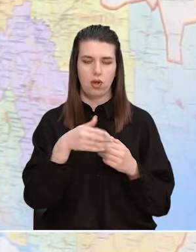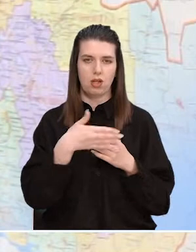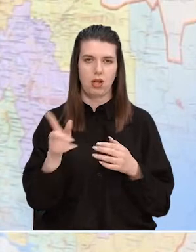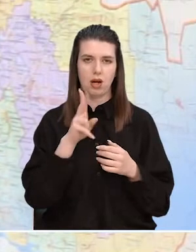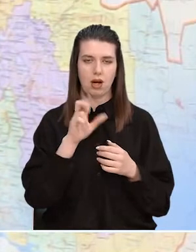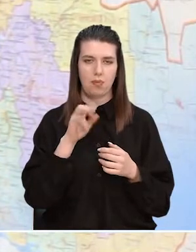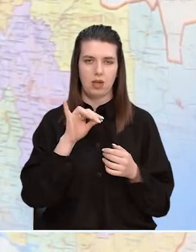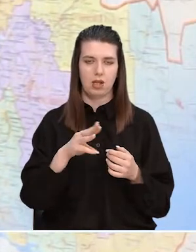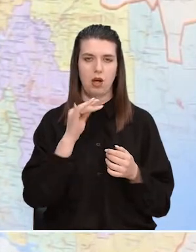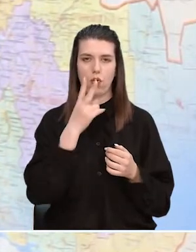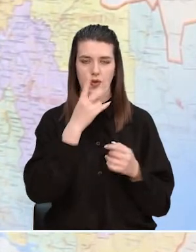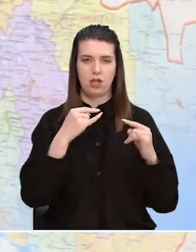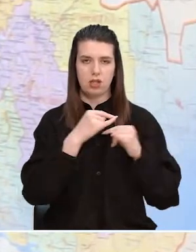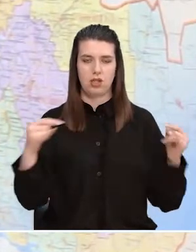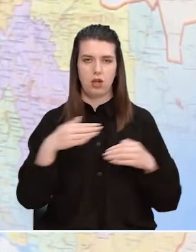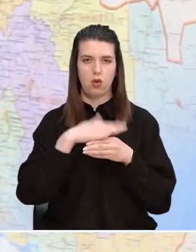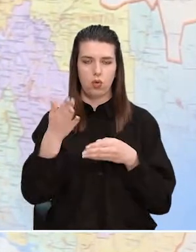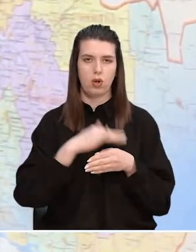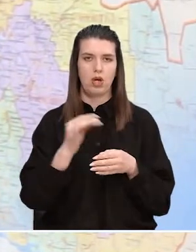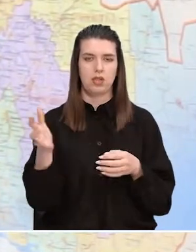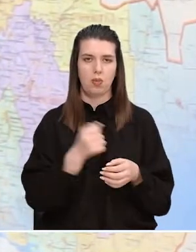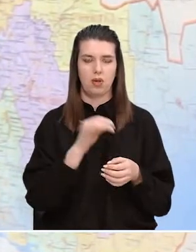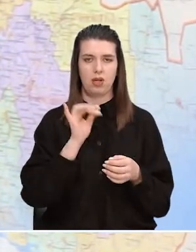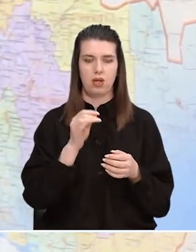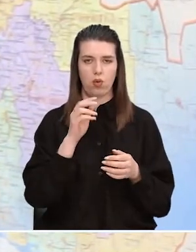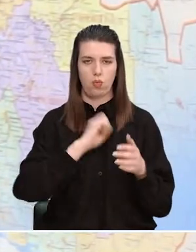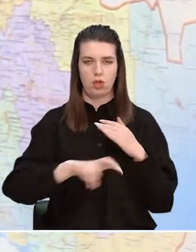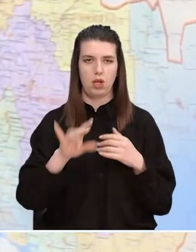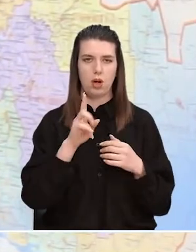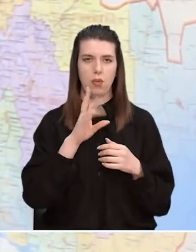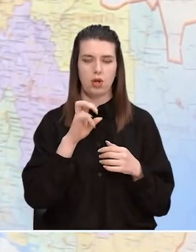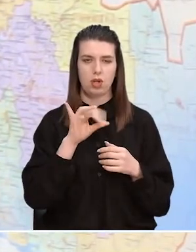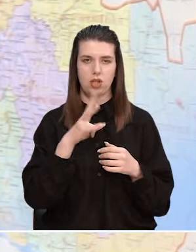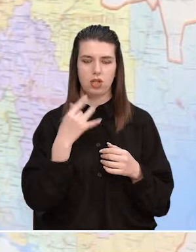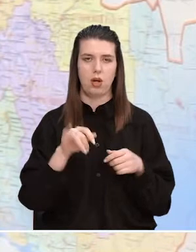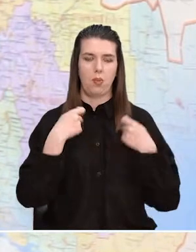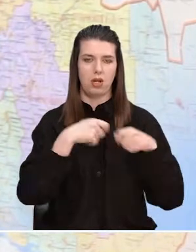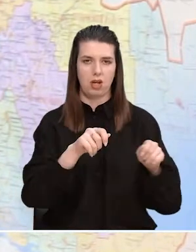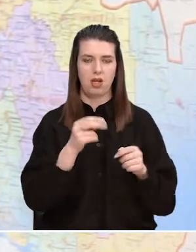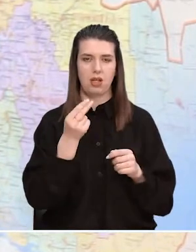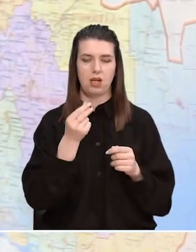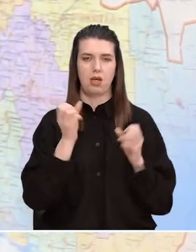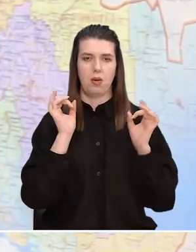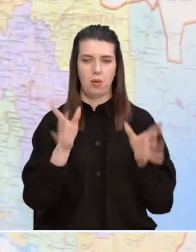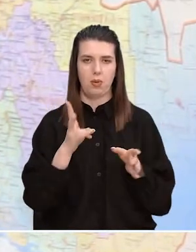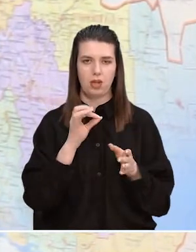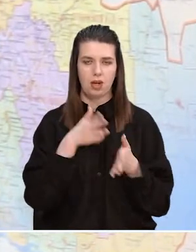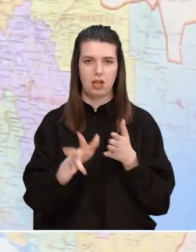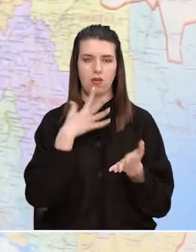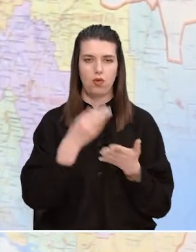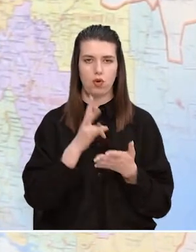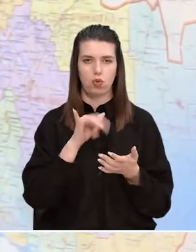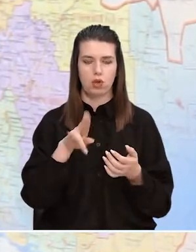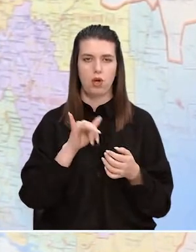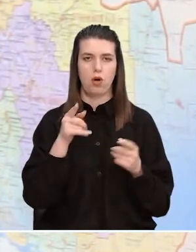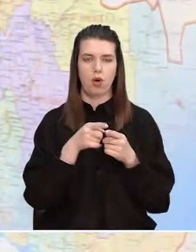садов заглянул в открытый кабинет увидел на столе ноутбук забрал его и скрылся похищенная подозреваемый продал а деньги